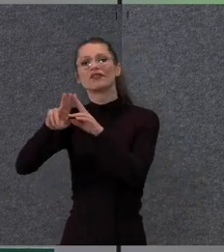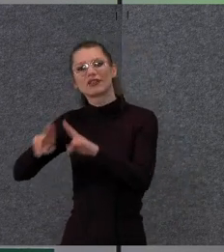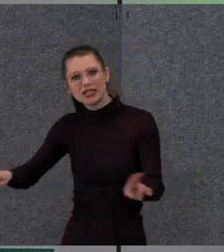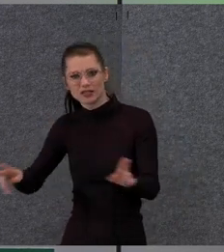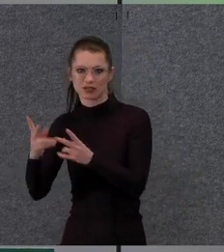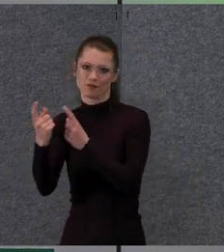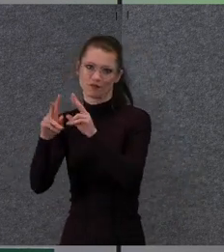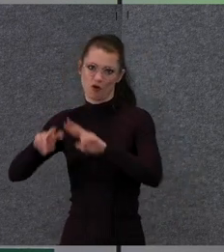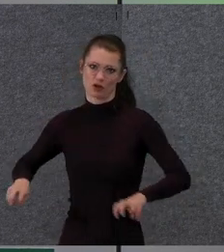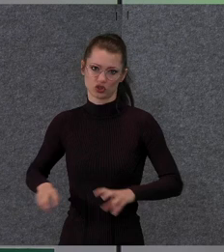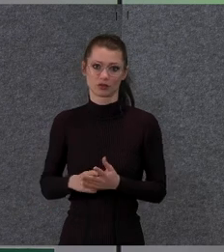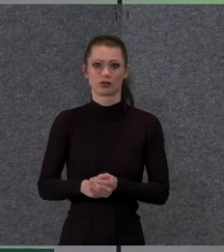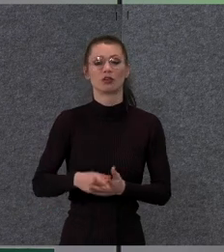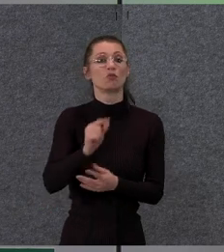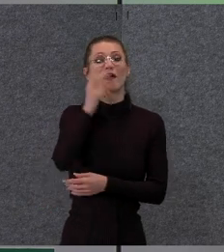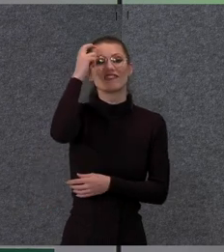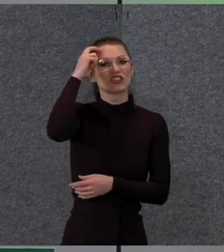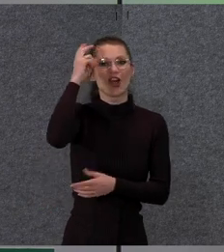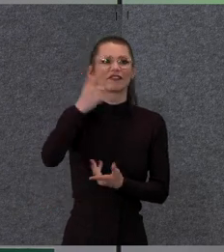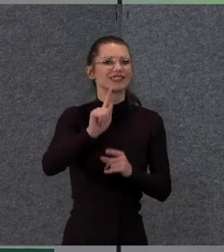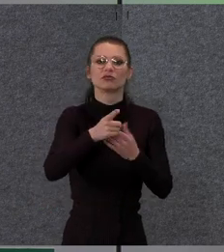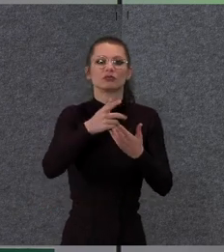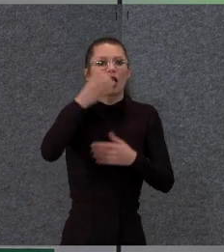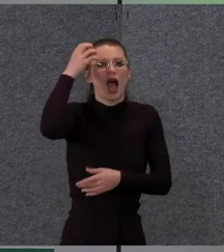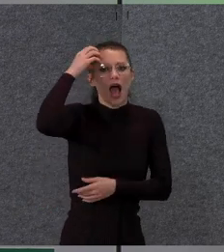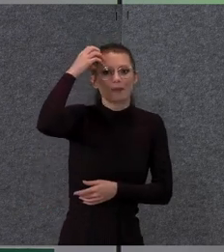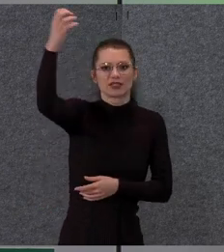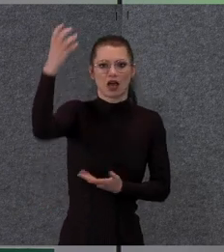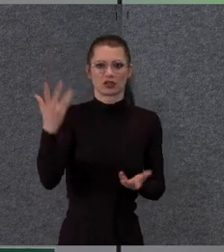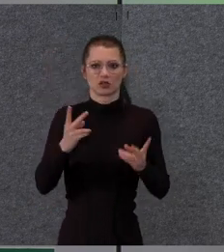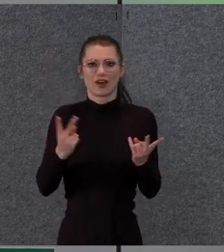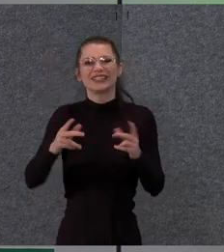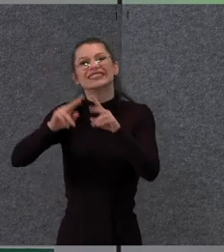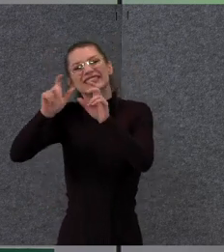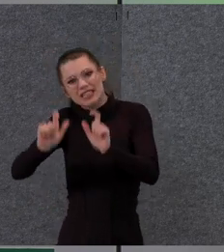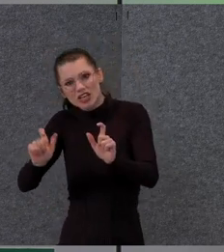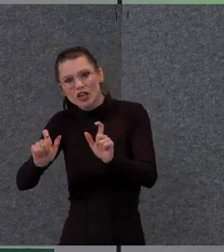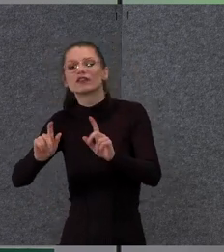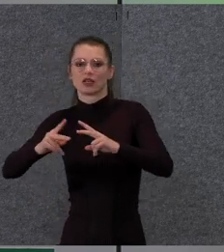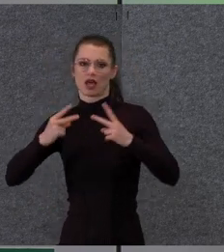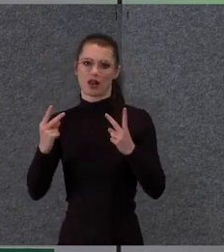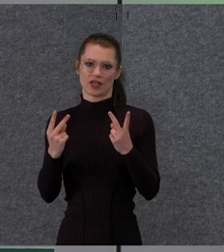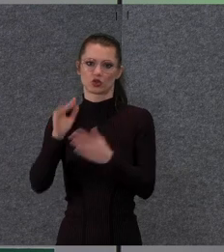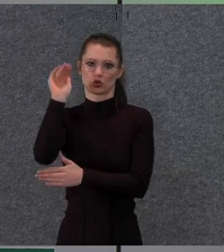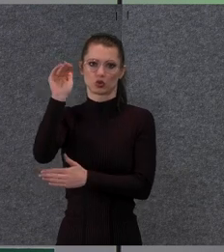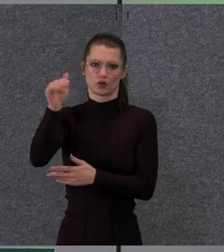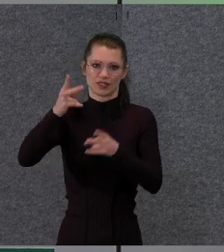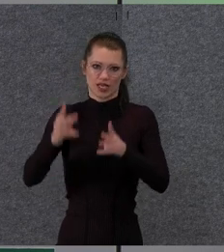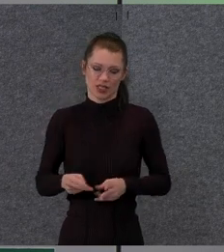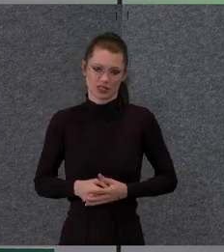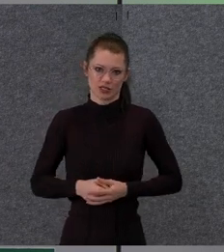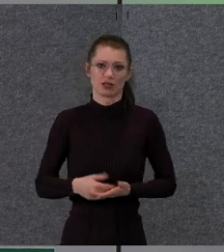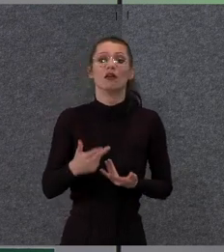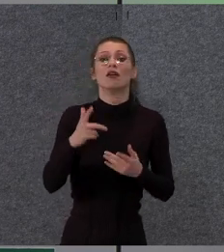Friedensforschung. Wissenschaft ist nicht abstrakt, sondern gesellschaftsrelevant und zukunftsgerecht. Wissenschaft